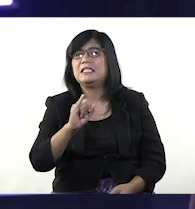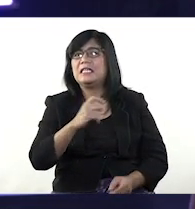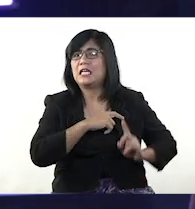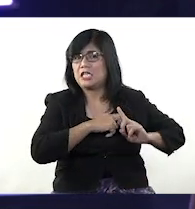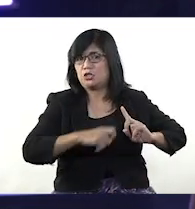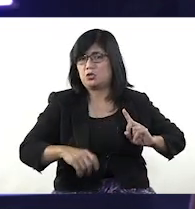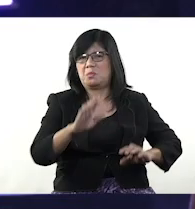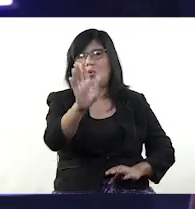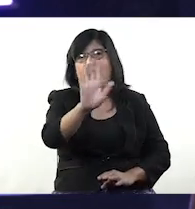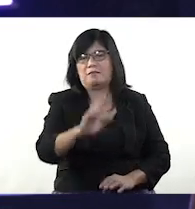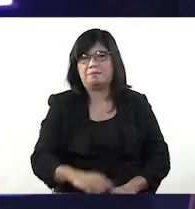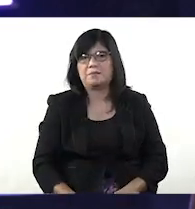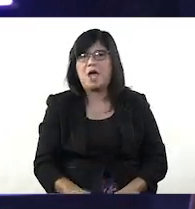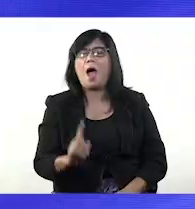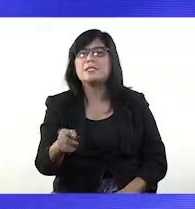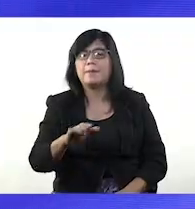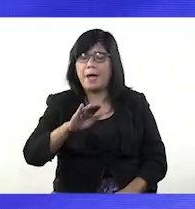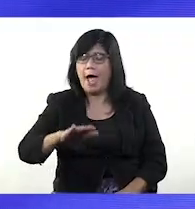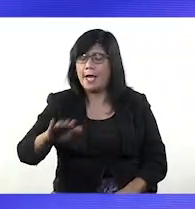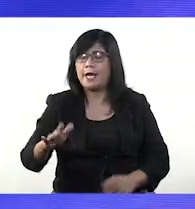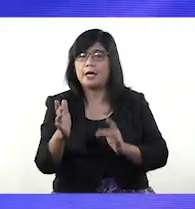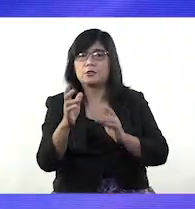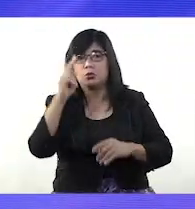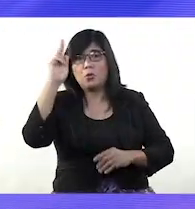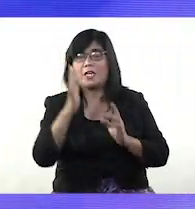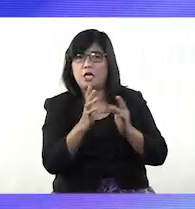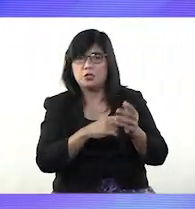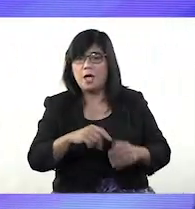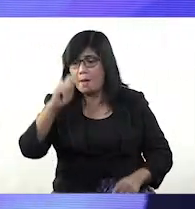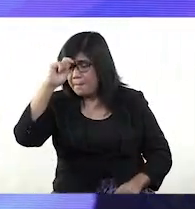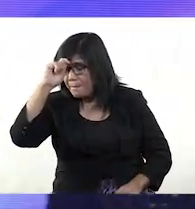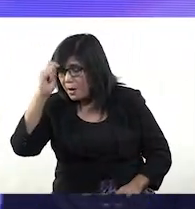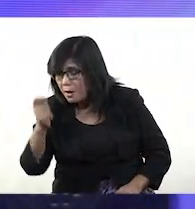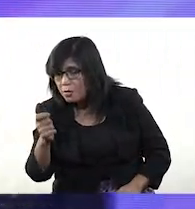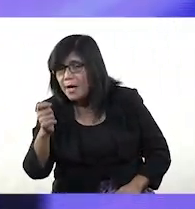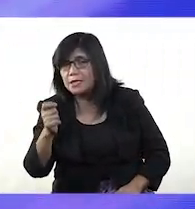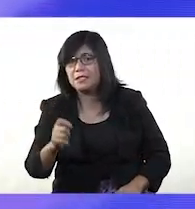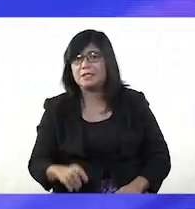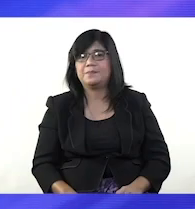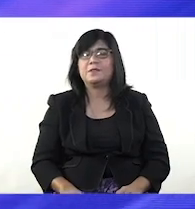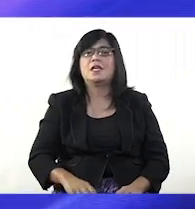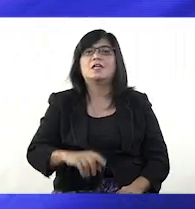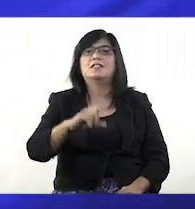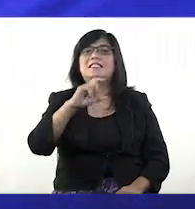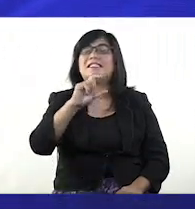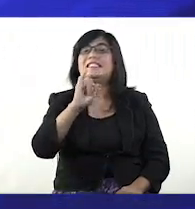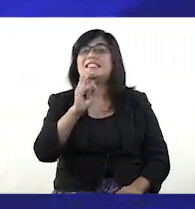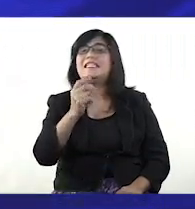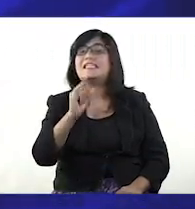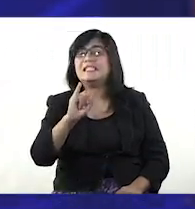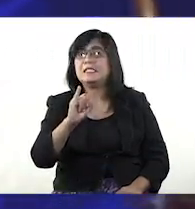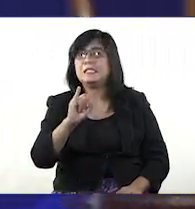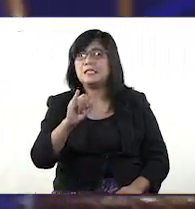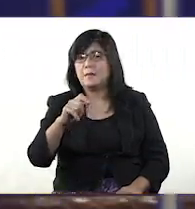Hai anak-anak Tuhan Yesus menghargai dan menghormati Saya ulangi sekali lagi ya Kirana Tuhan Yesus menghargai dan